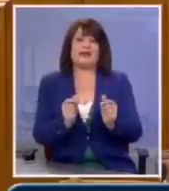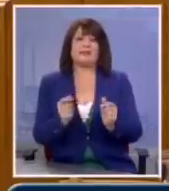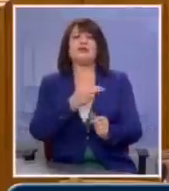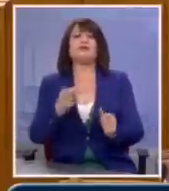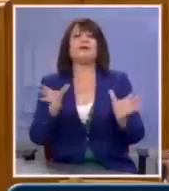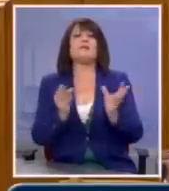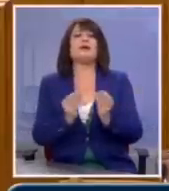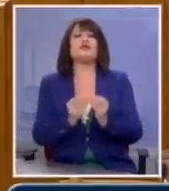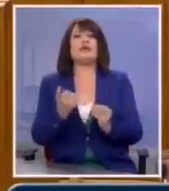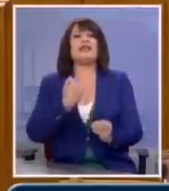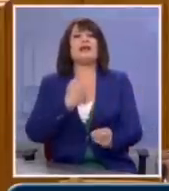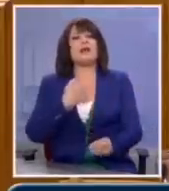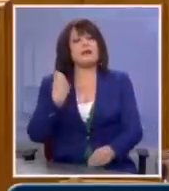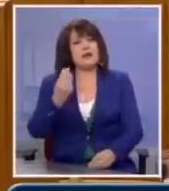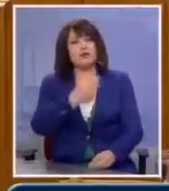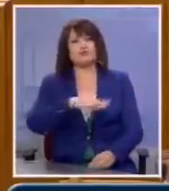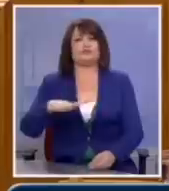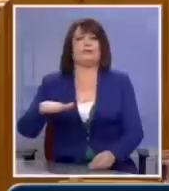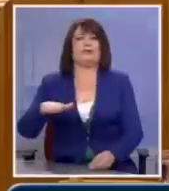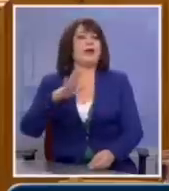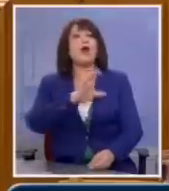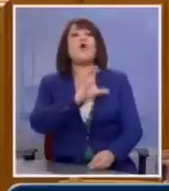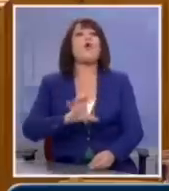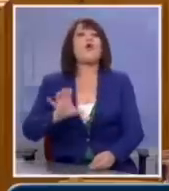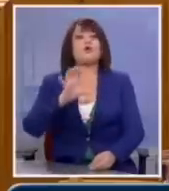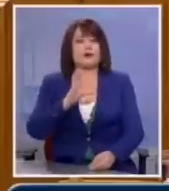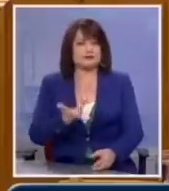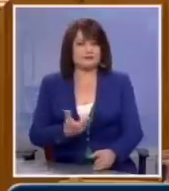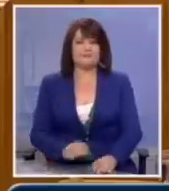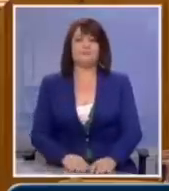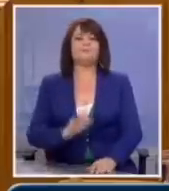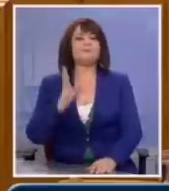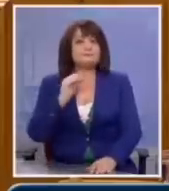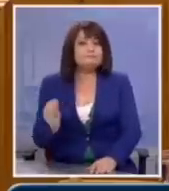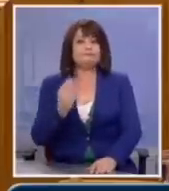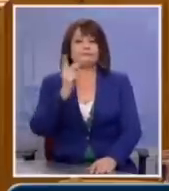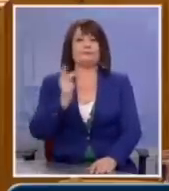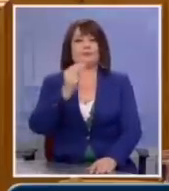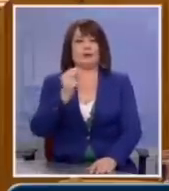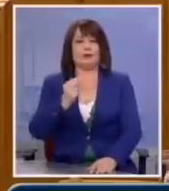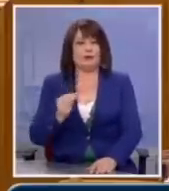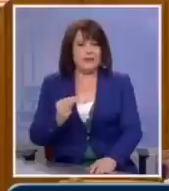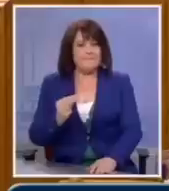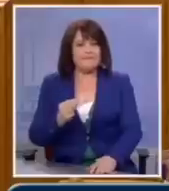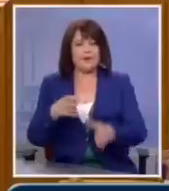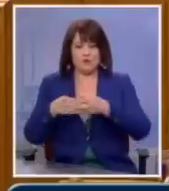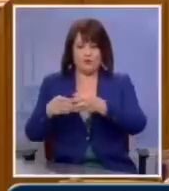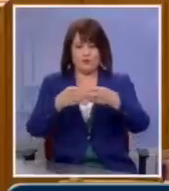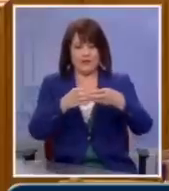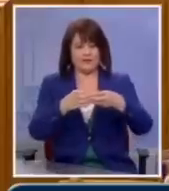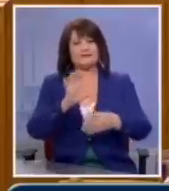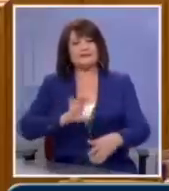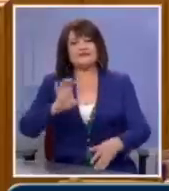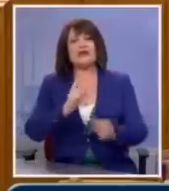της ηθαγένειας των παιδιών. Όταν διαμορφώνεται ένα κοινωνικό ζήτημα, όταν οι ομάδες που αναζητούν